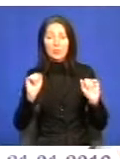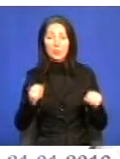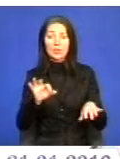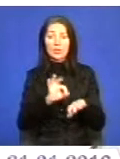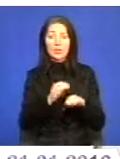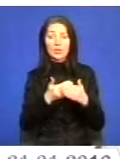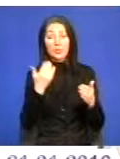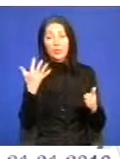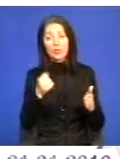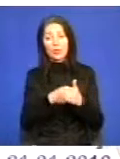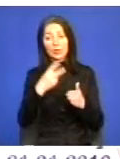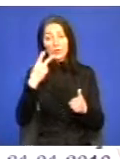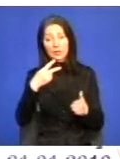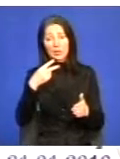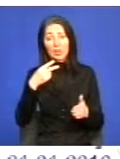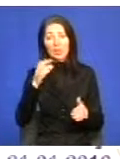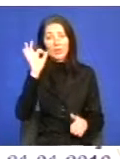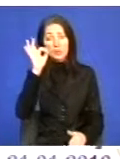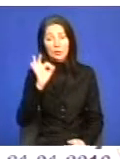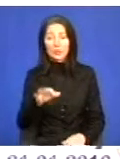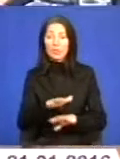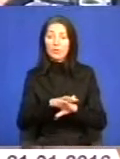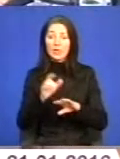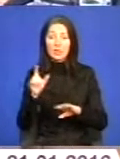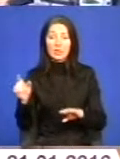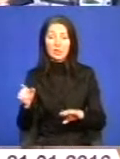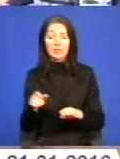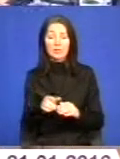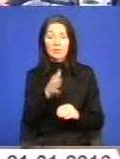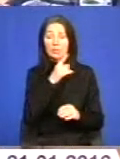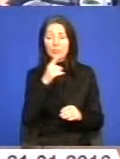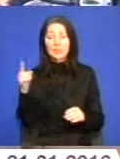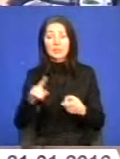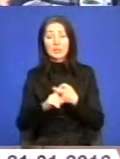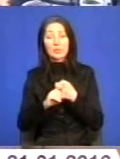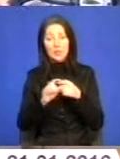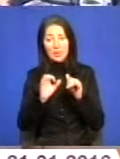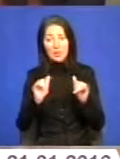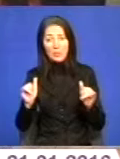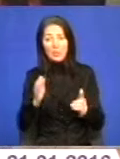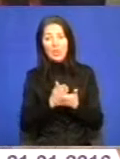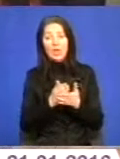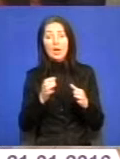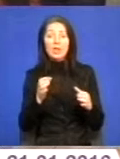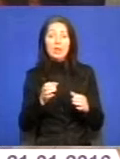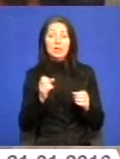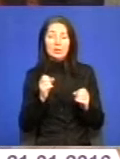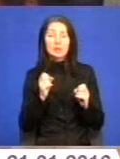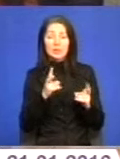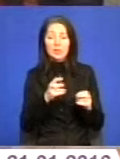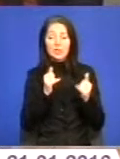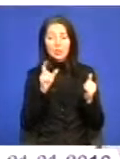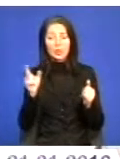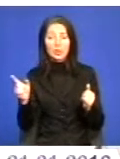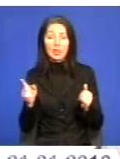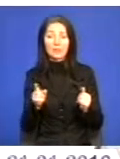від 5 до 20% населення. Під час епідемії є певні групи ризику людей, для яких інфекція найбільш небезпечна.